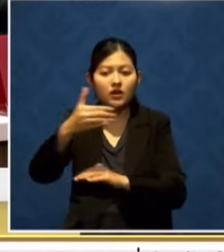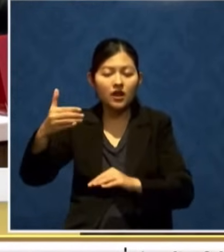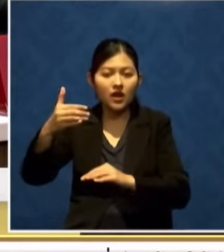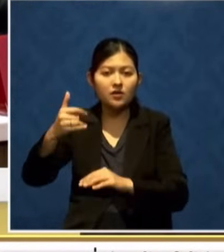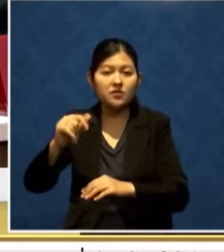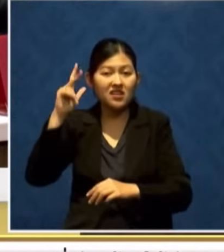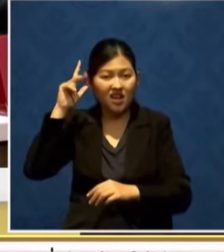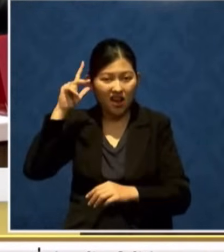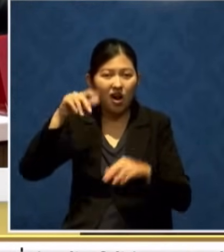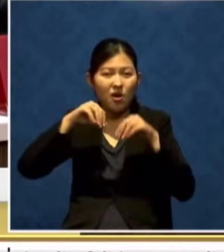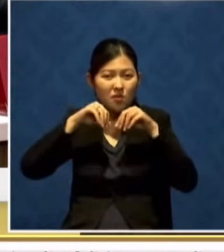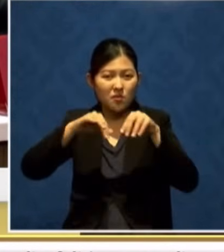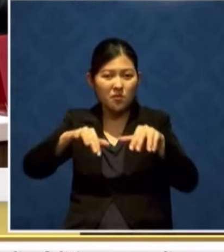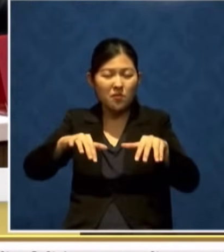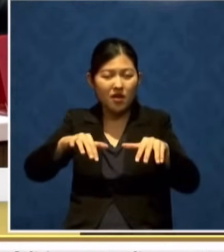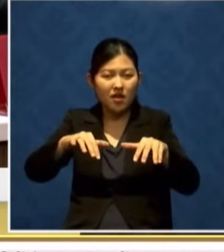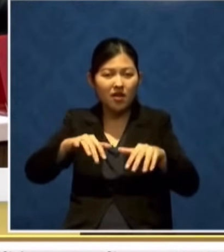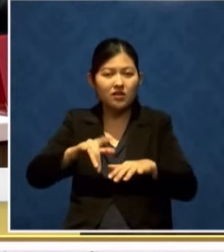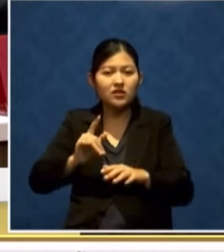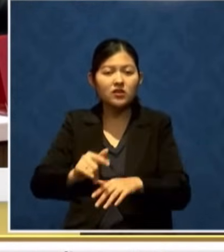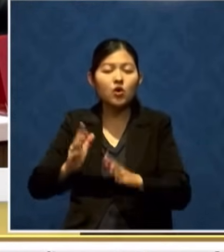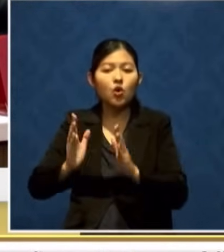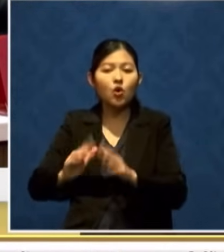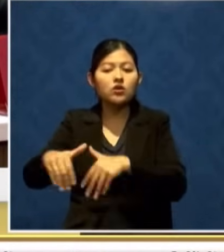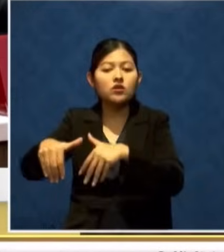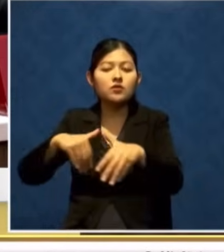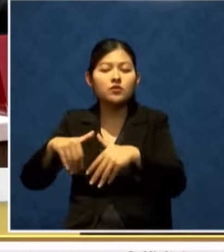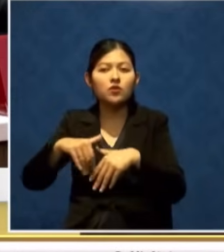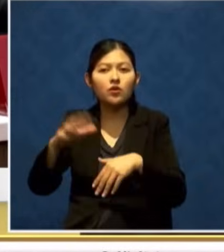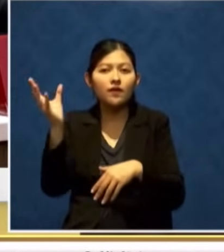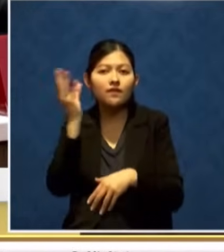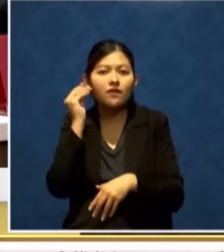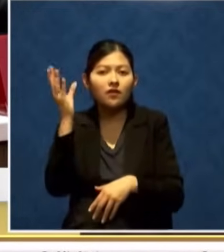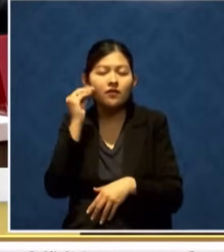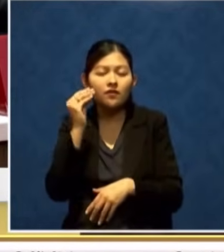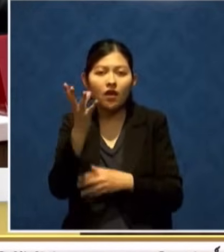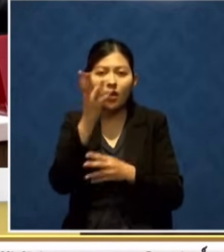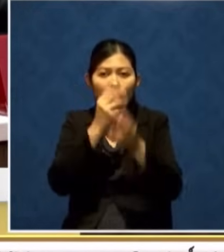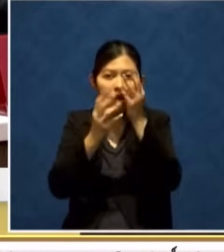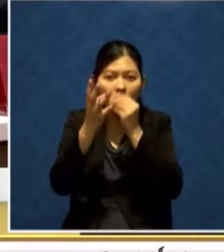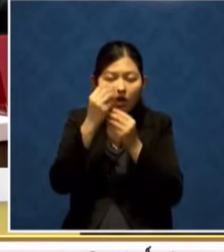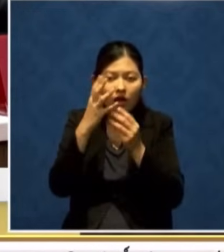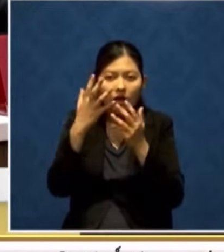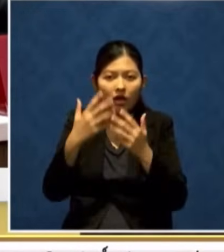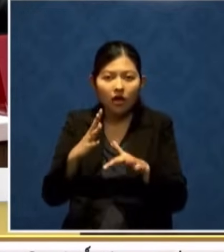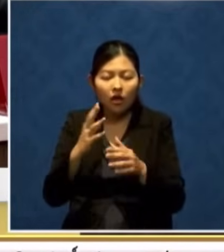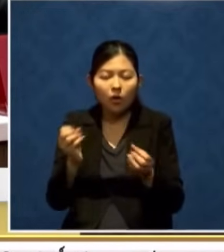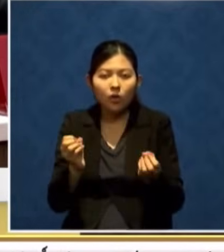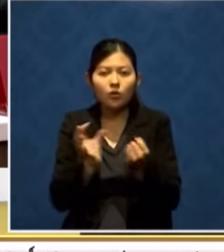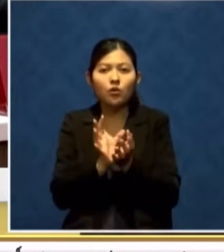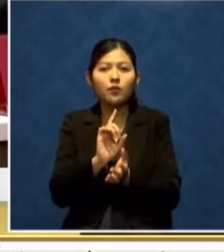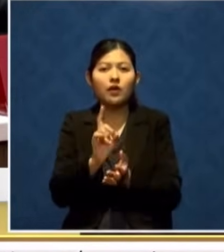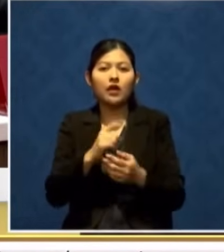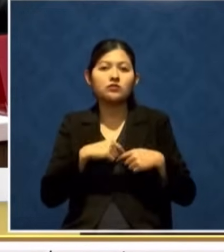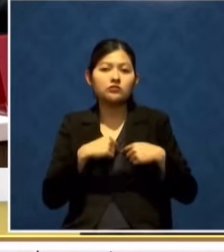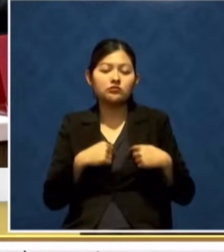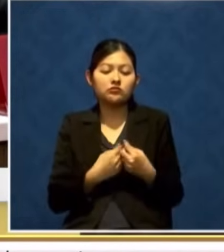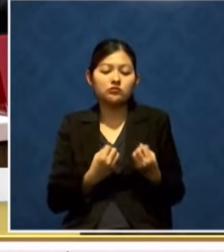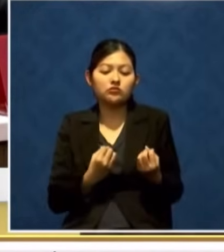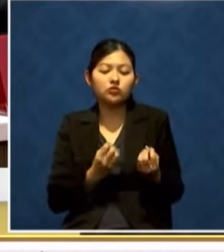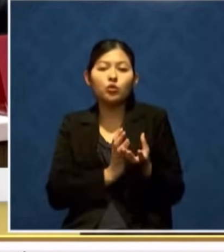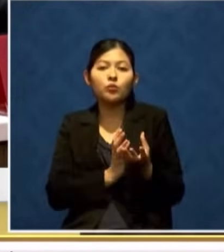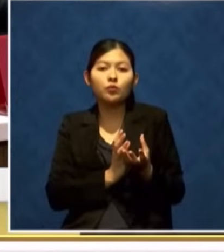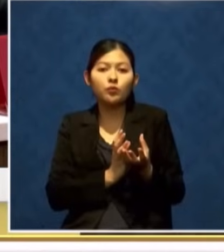ที่ประชาชนได้ฟังได้เห็นแล้วมีผลกระทบต่อจิตใจของพี่น้องประชาชน